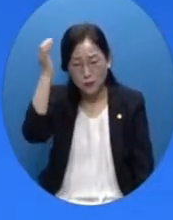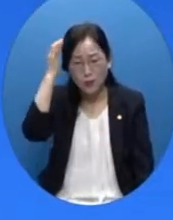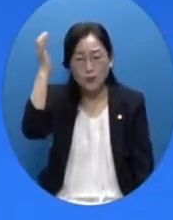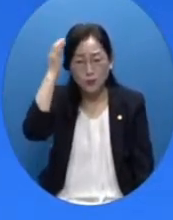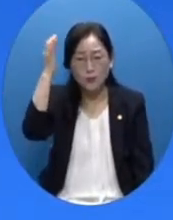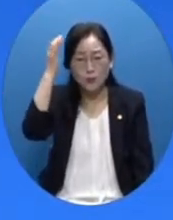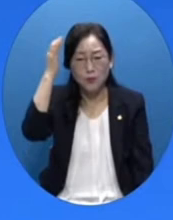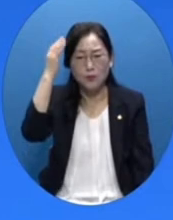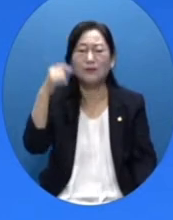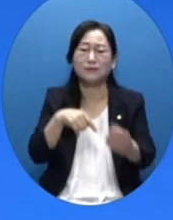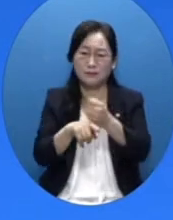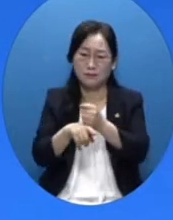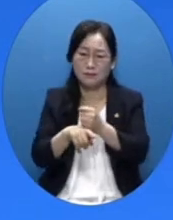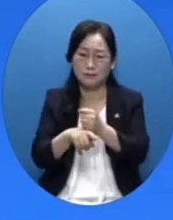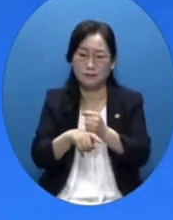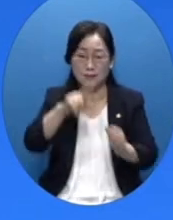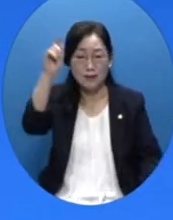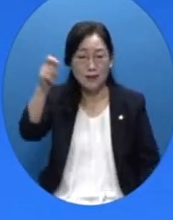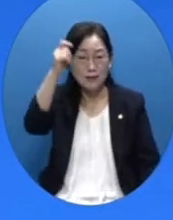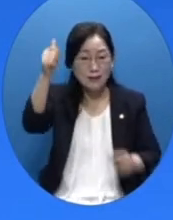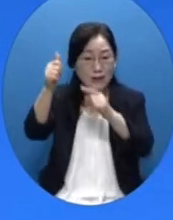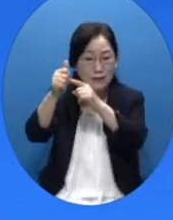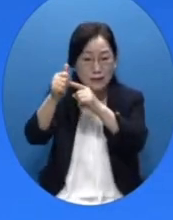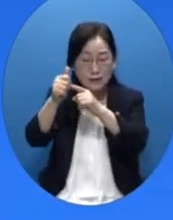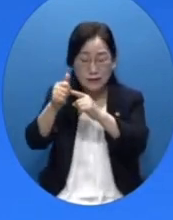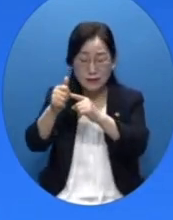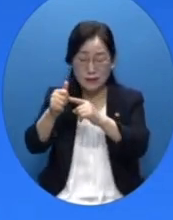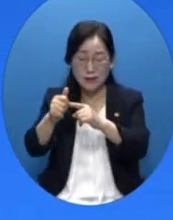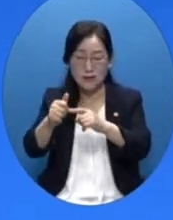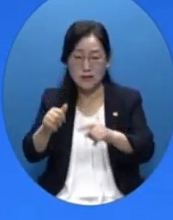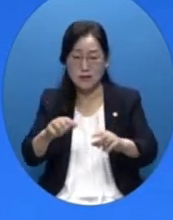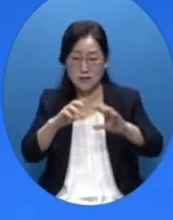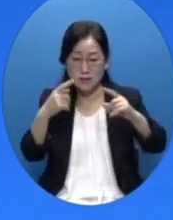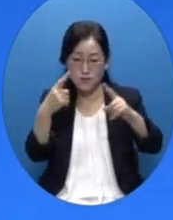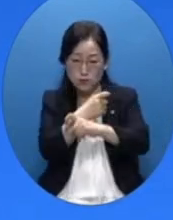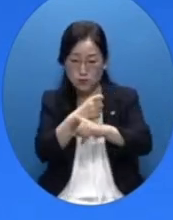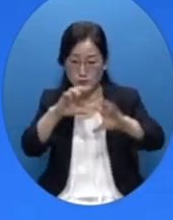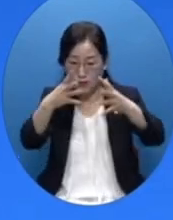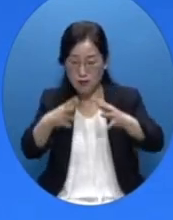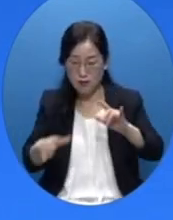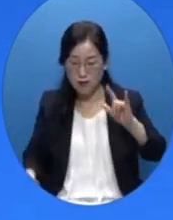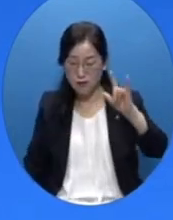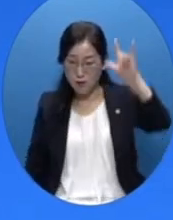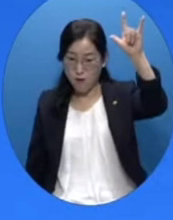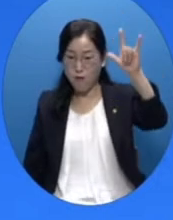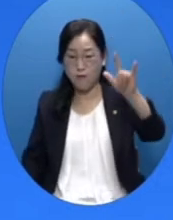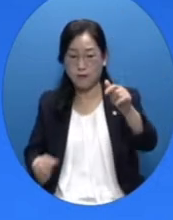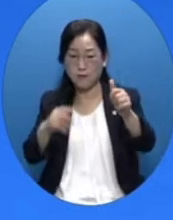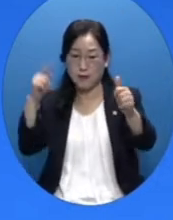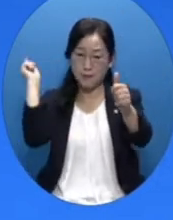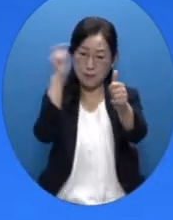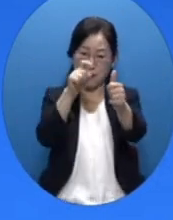좋습니다 다시 블레셋 거인 작아서 볼넷을 무너뜨린 다음